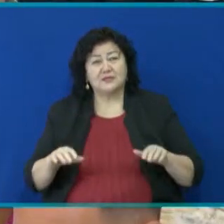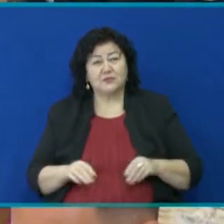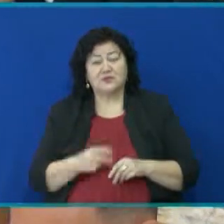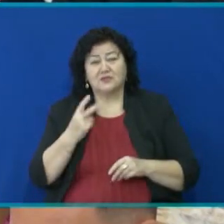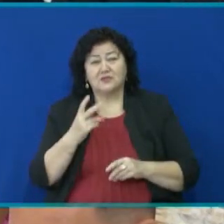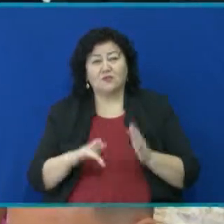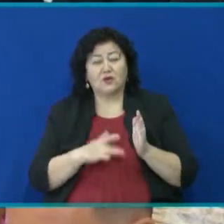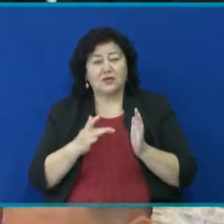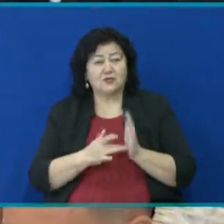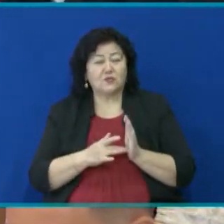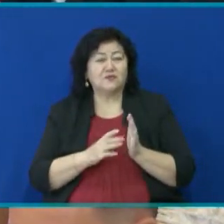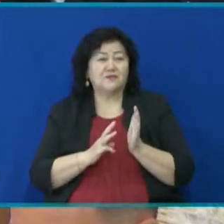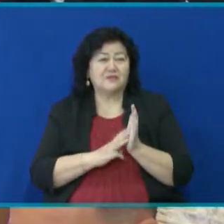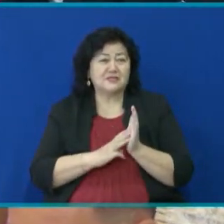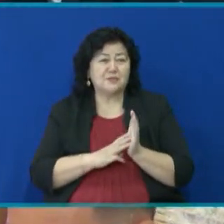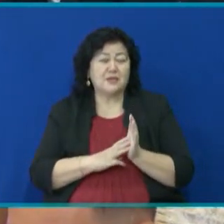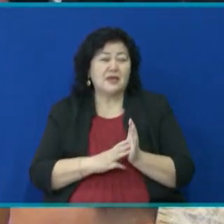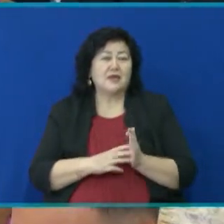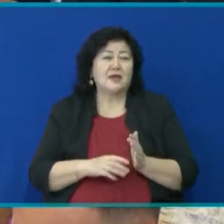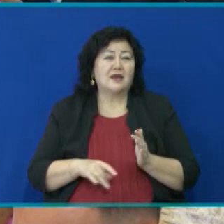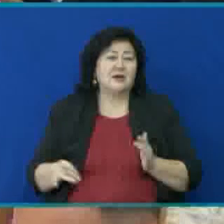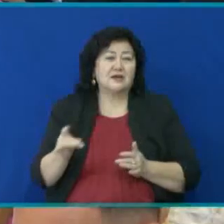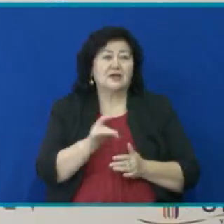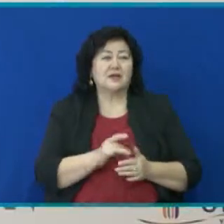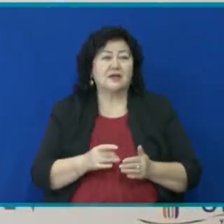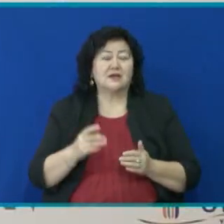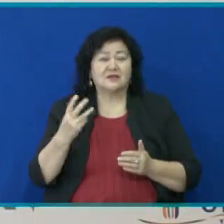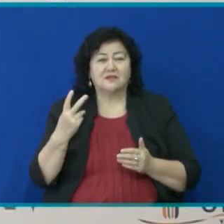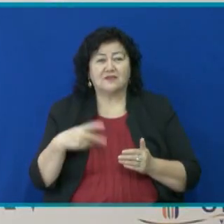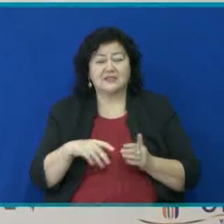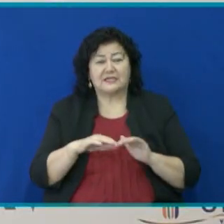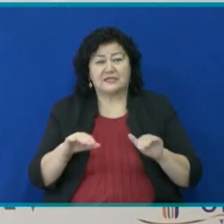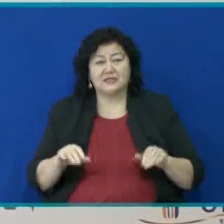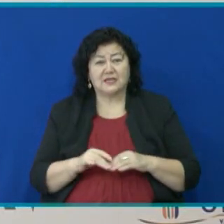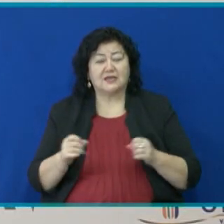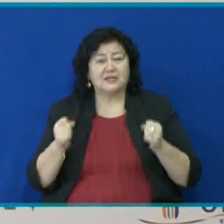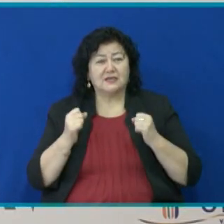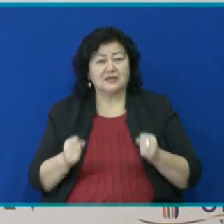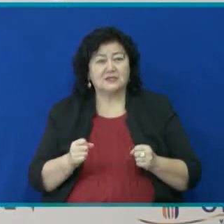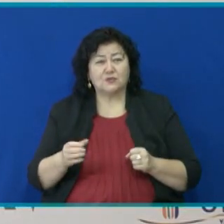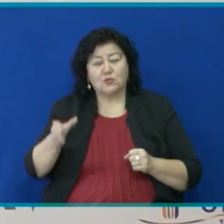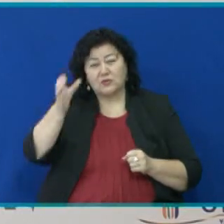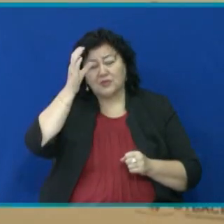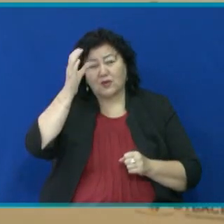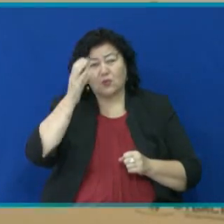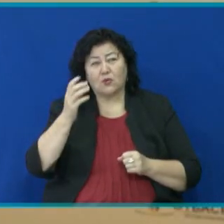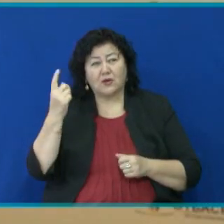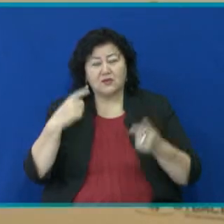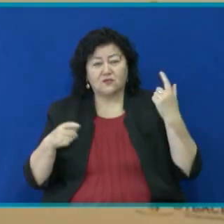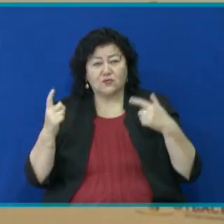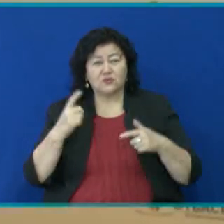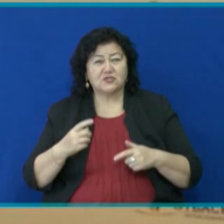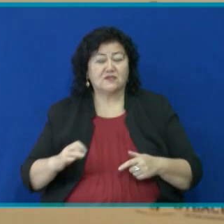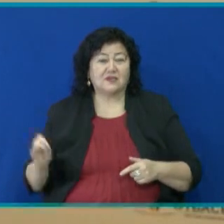8 районов. На областной этап прошли 20 семей, отобранных по сферам спорт, наука, творчество и искусство.